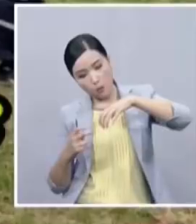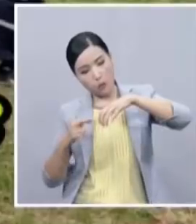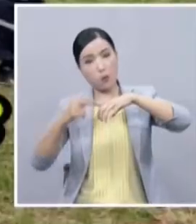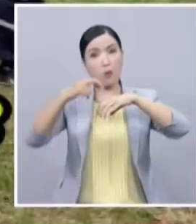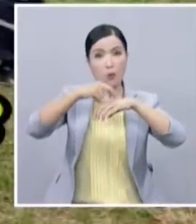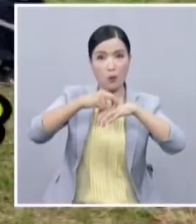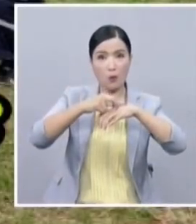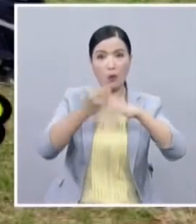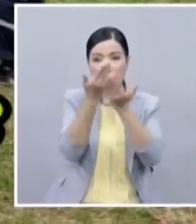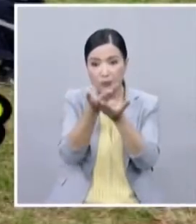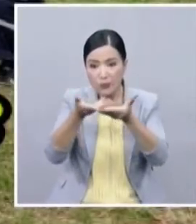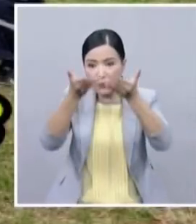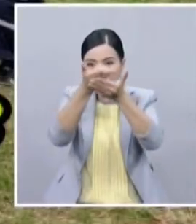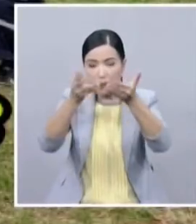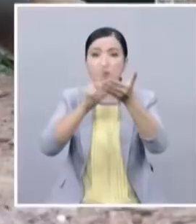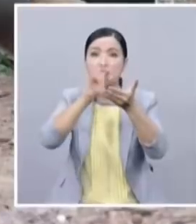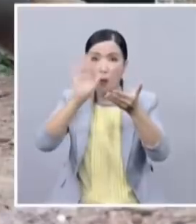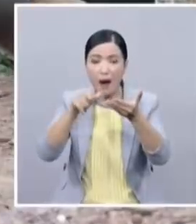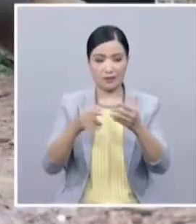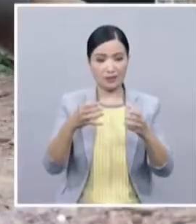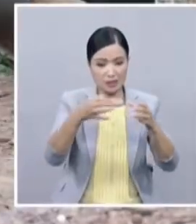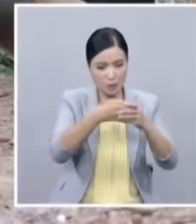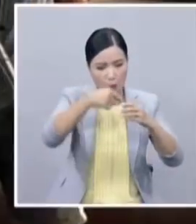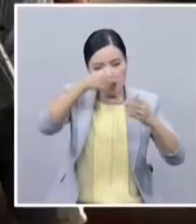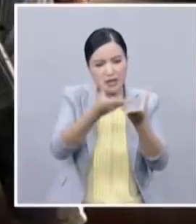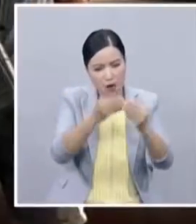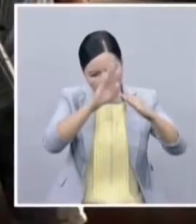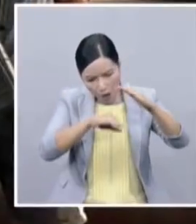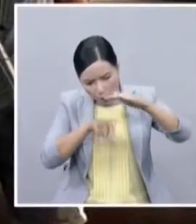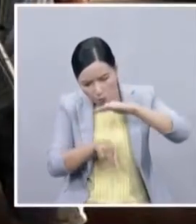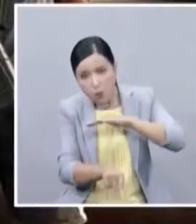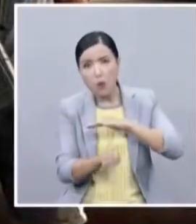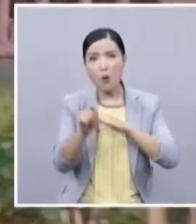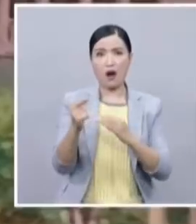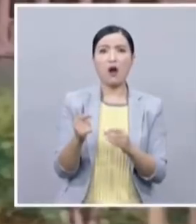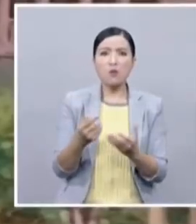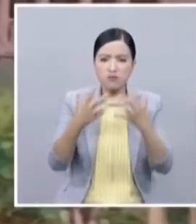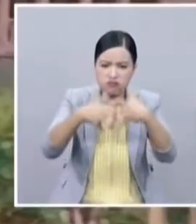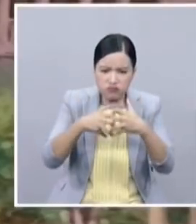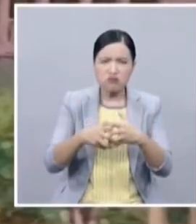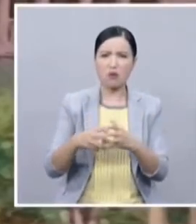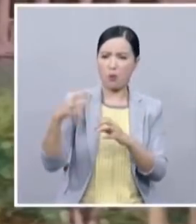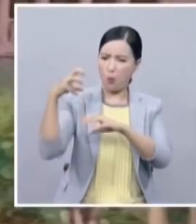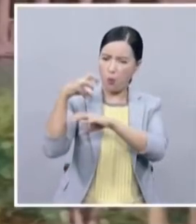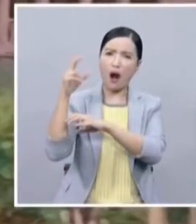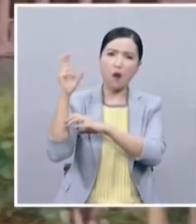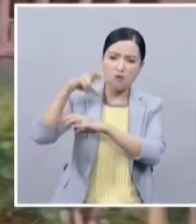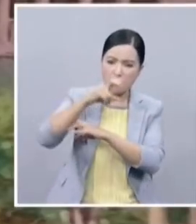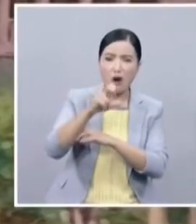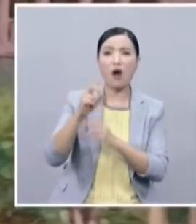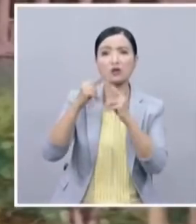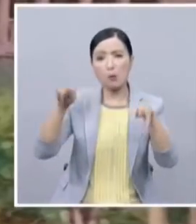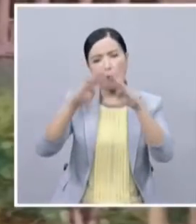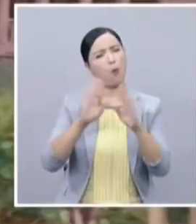บงทีมกู้จอน้ำบาดาลจากโคราชทีมเครื่องสูบน้ำหูพญานาคจากนครปฐมโอ้ยกล่าวได้ไม่หมดนะครับเยอะแยะหมด